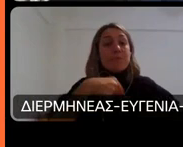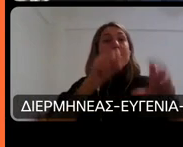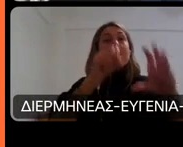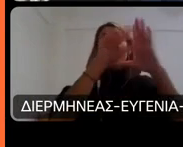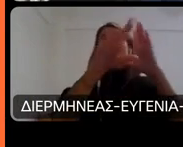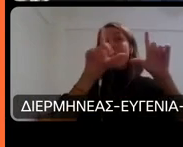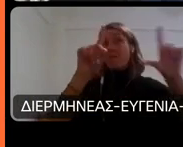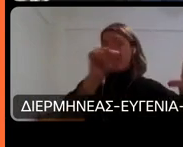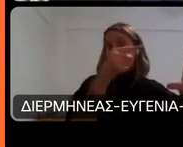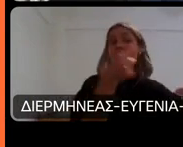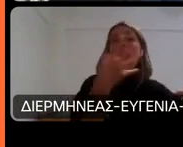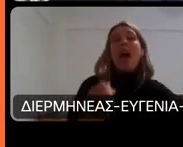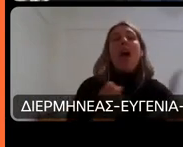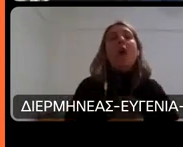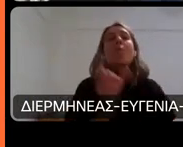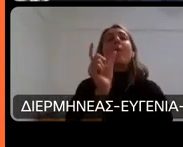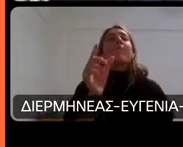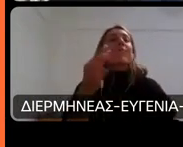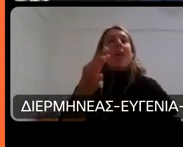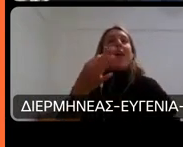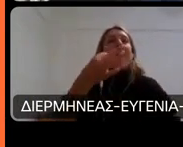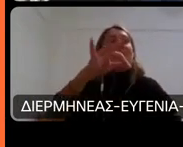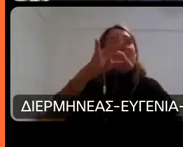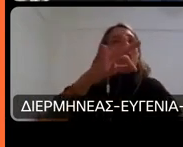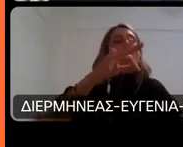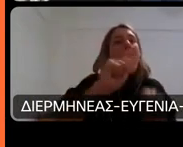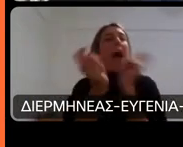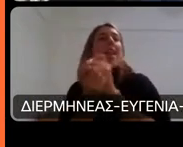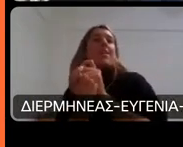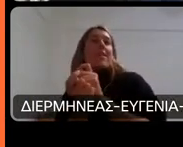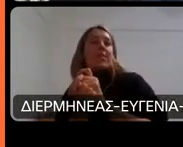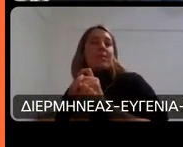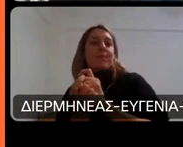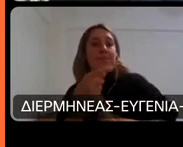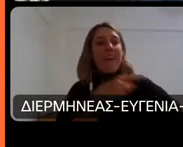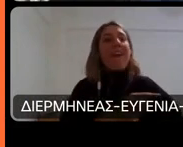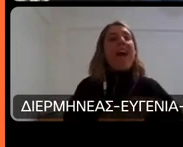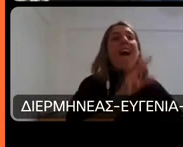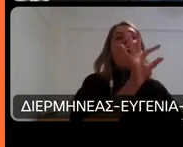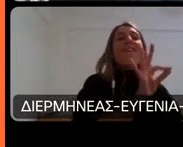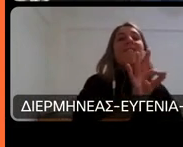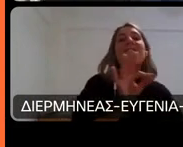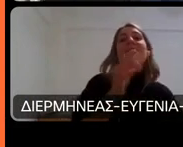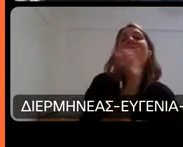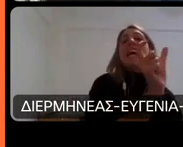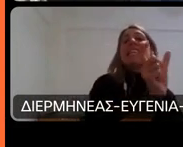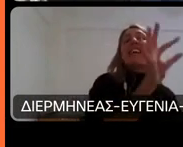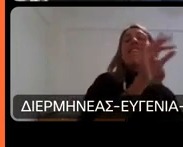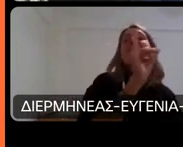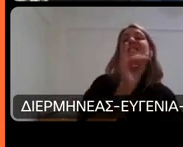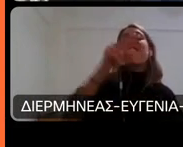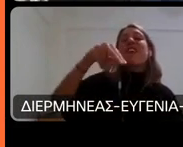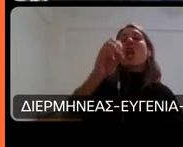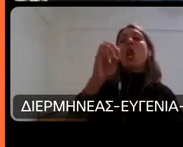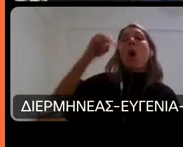ορολογία φιλομετάβαση που θα έπρεπε να χρησιμοποιούμε κατά το εγχειρίδιο αυτό, αντί για την αλλαγή φύλου. Που αυτά είναι λεπτομέρειες που εμείς ως βιβλιοθηκονόμοι να μην τα